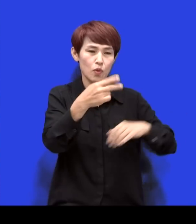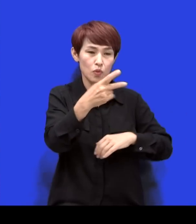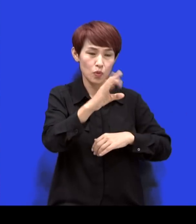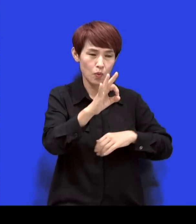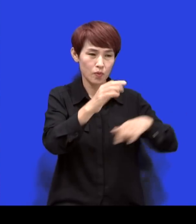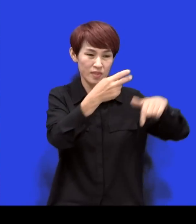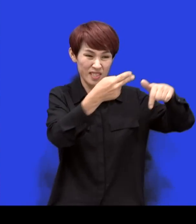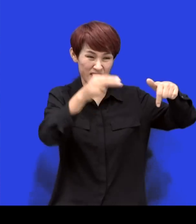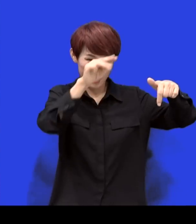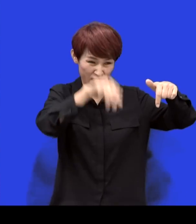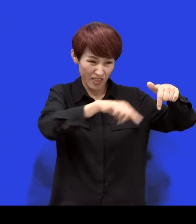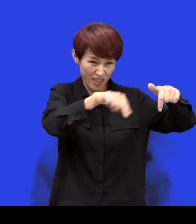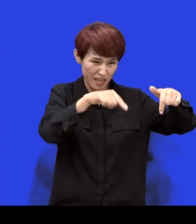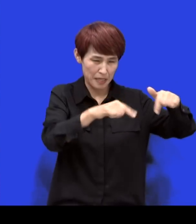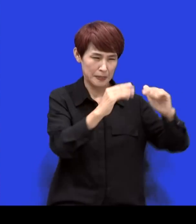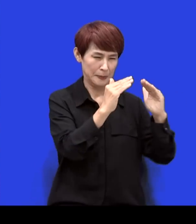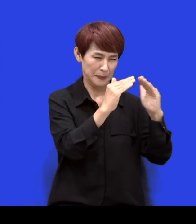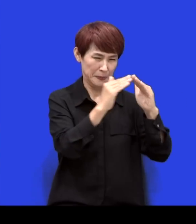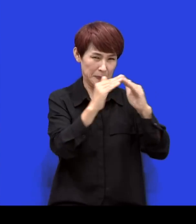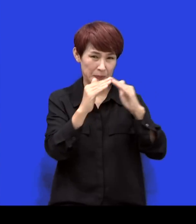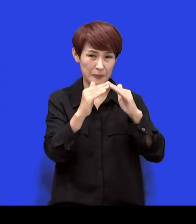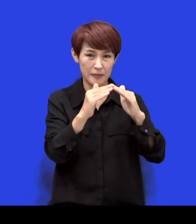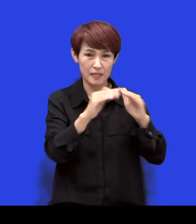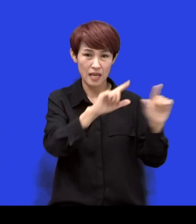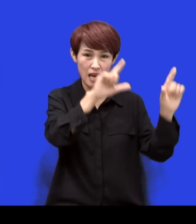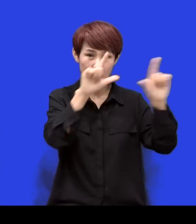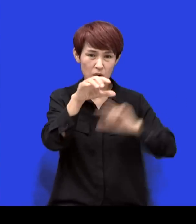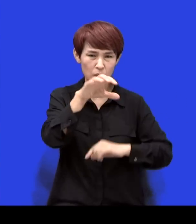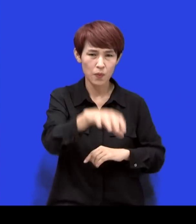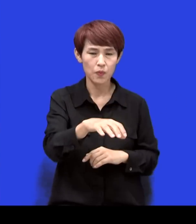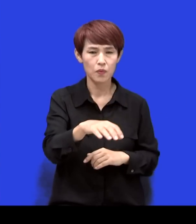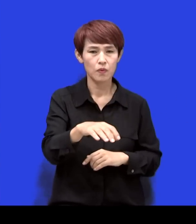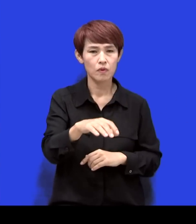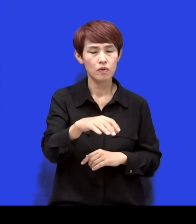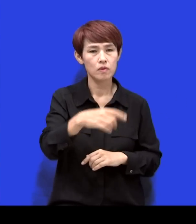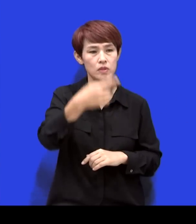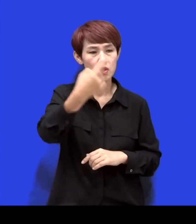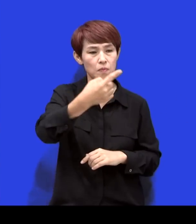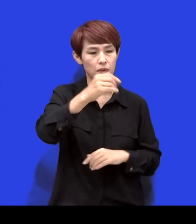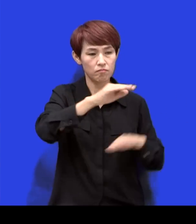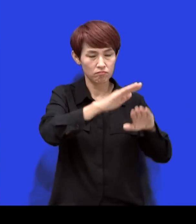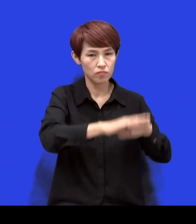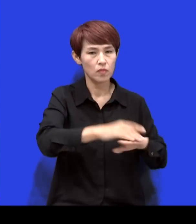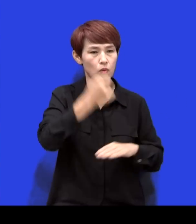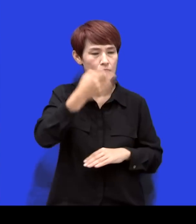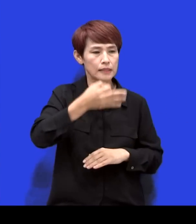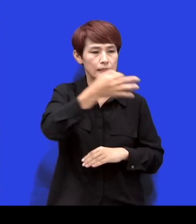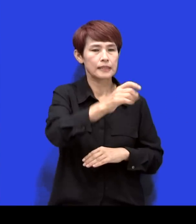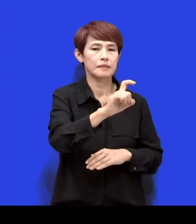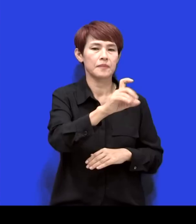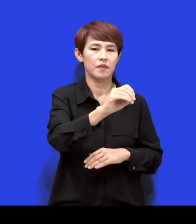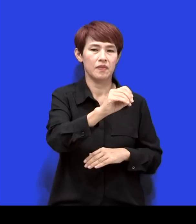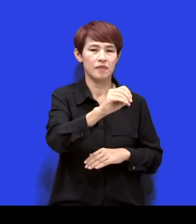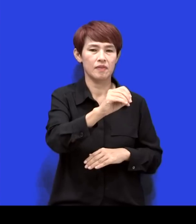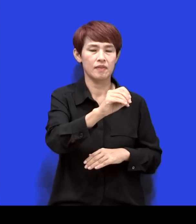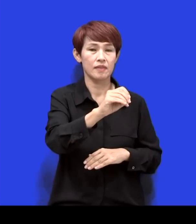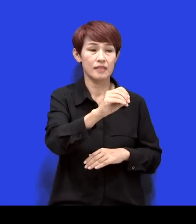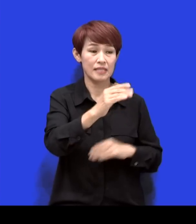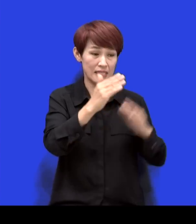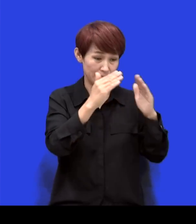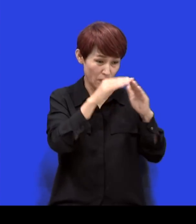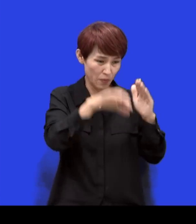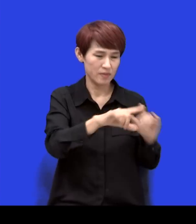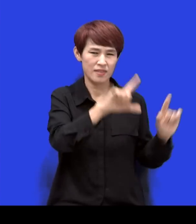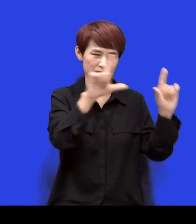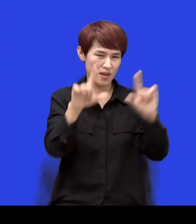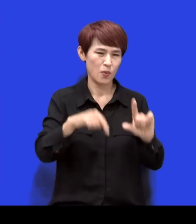그러니까 이쪽에 고시텔 같은 데 있었어요? 고시원 같은 아니요, 이제 그냥 1,000만 원에 월세씩 파는 예. 예, 빌라, 아, 낡은 빌라를 어. 구해서 자취를 했어요. 예.